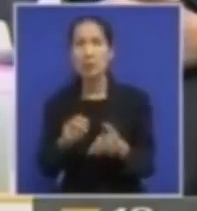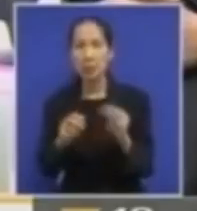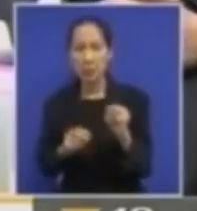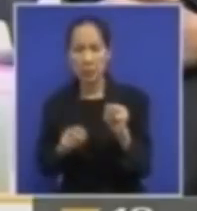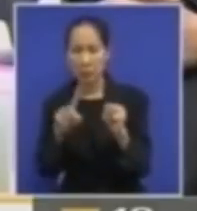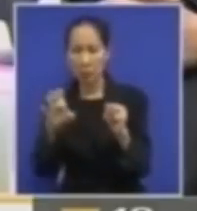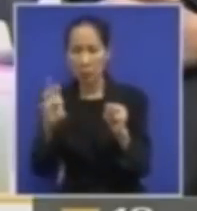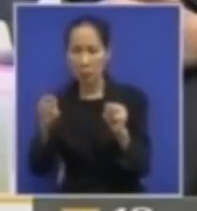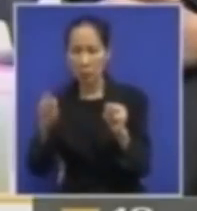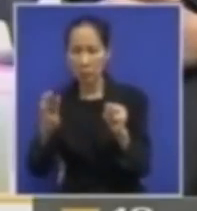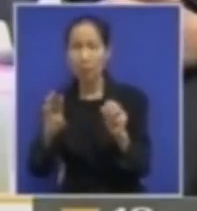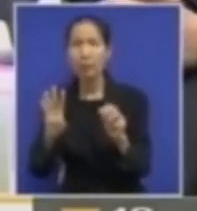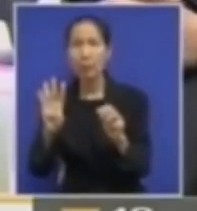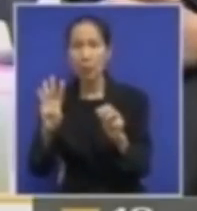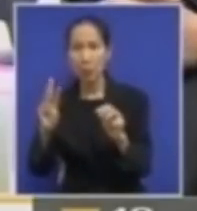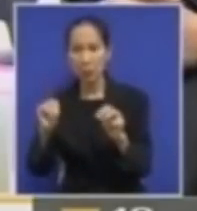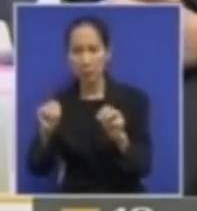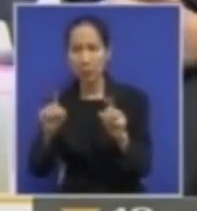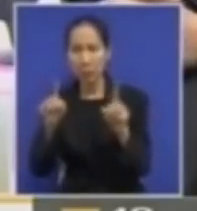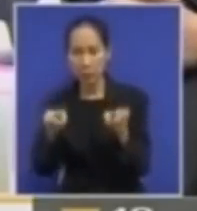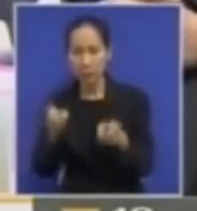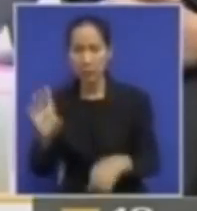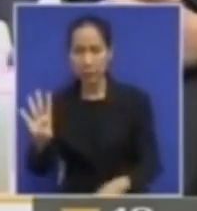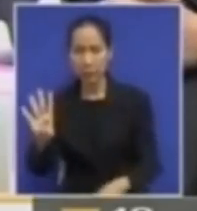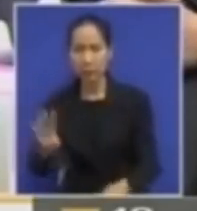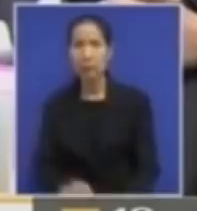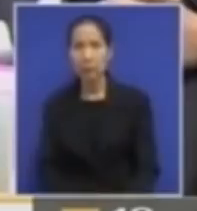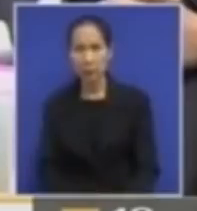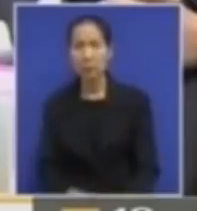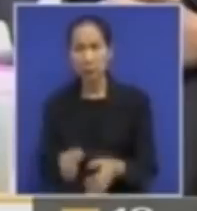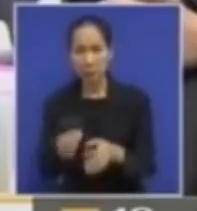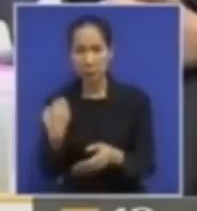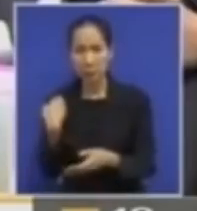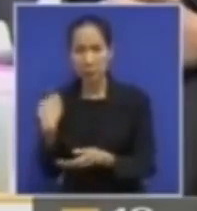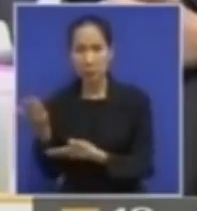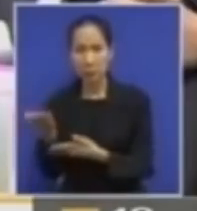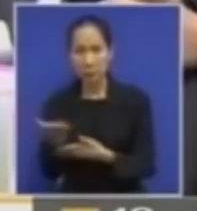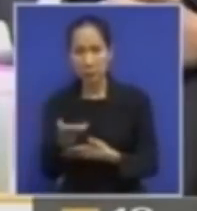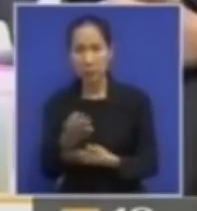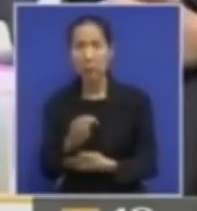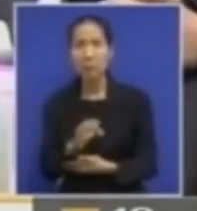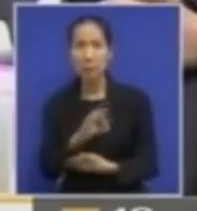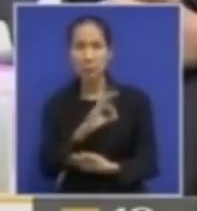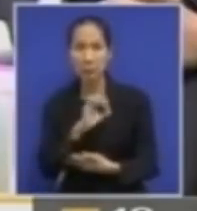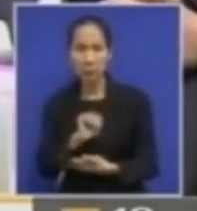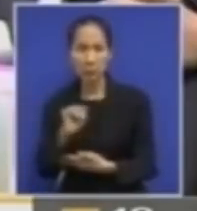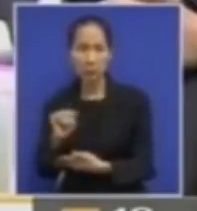4ในรายละเอียดเพื่อนสมาชิกจะขึ้นมาบอกกล่าวกับท่านประธานผ่านไปยังท่านสมาชิกผู้ทรงเกียรติเพื่อจะได้เอาประเด็นไปพิจารณา